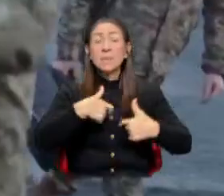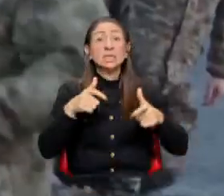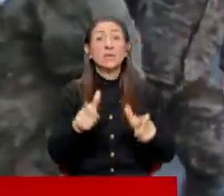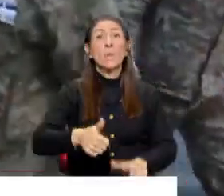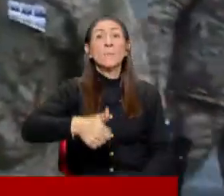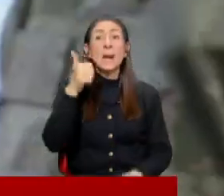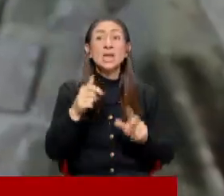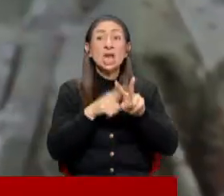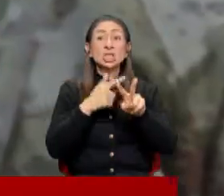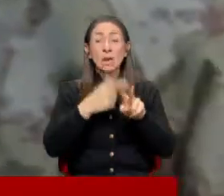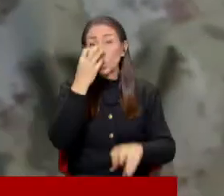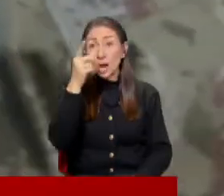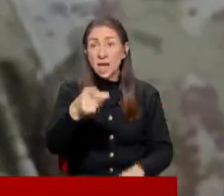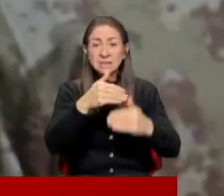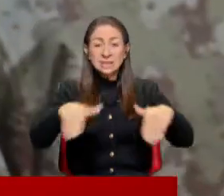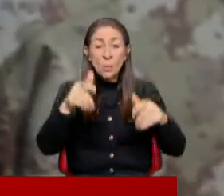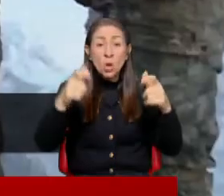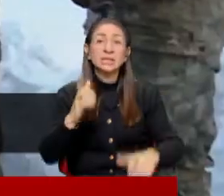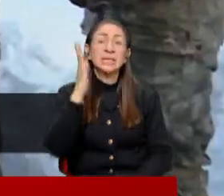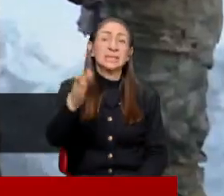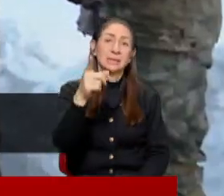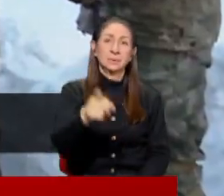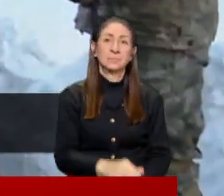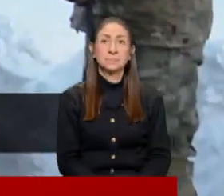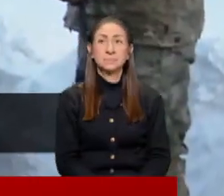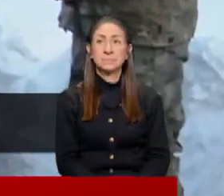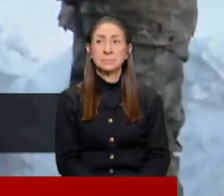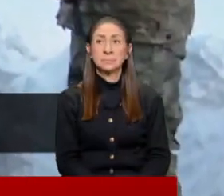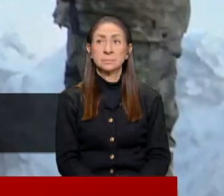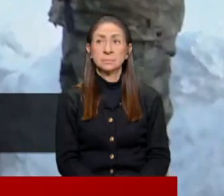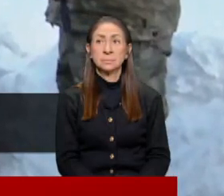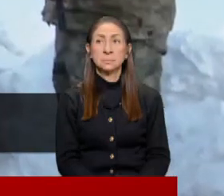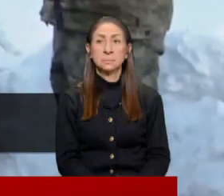Savunma Bakanı Yaşar Güler sınır bölgesine gitti.